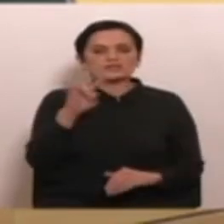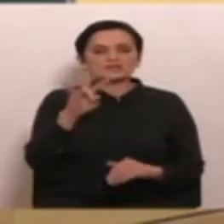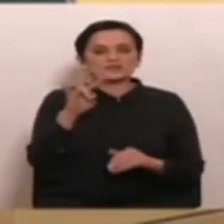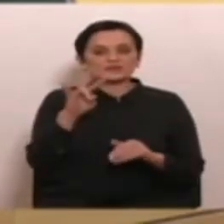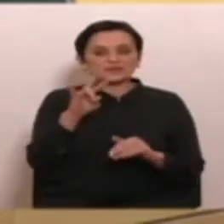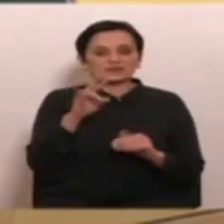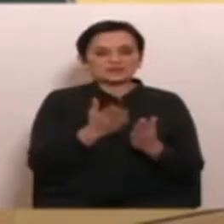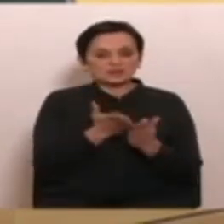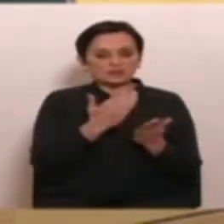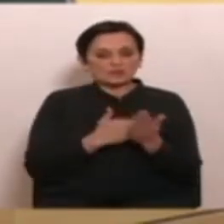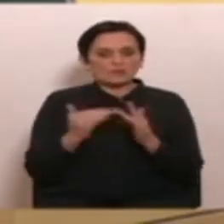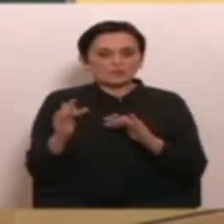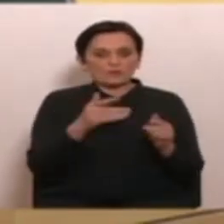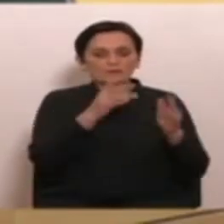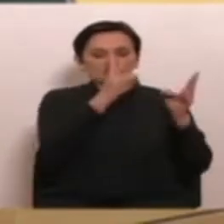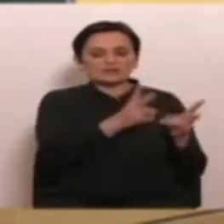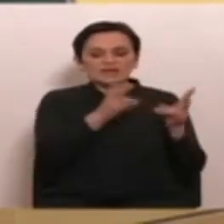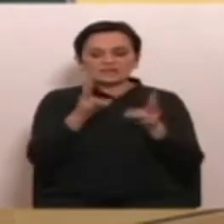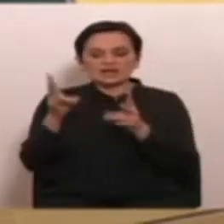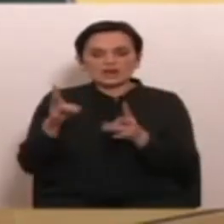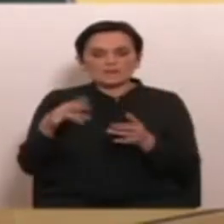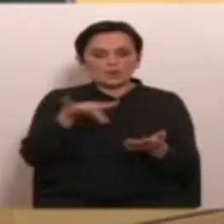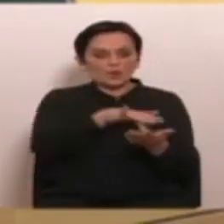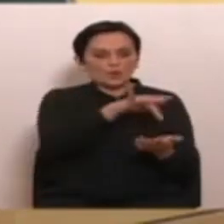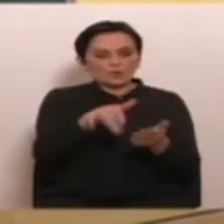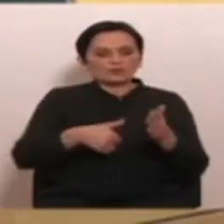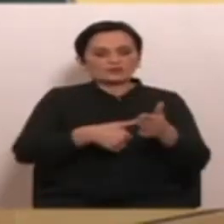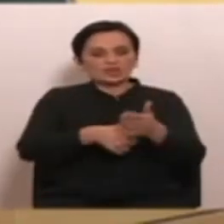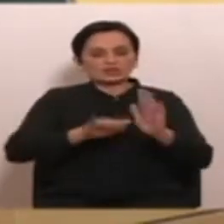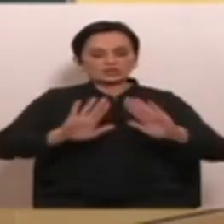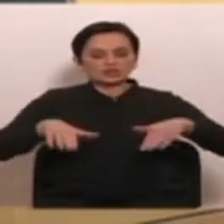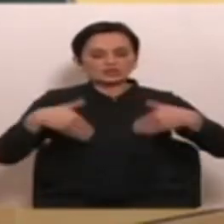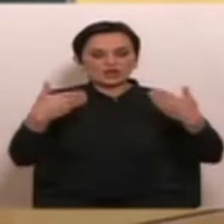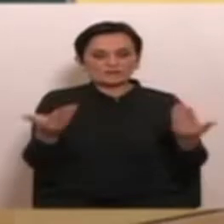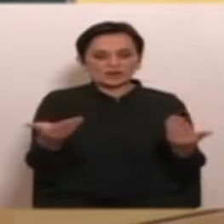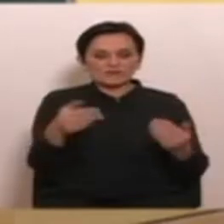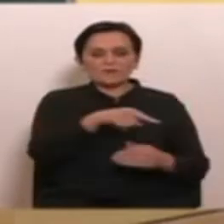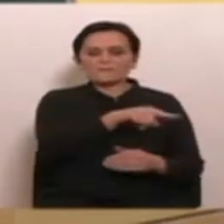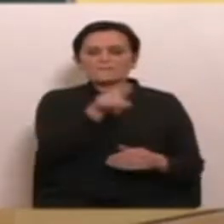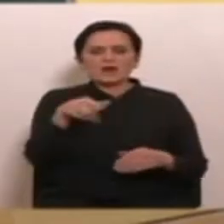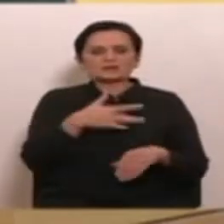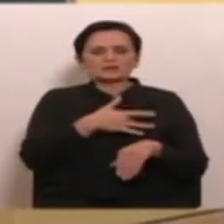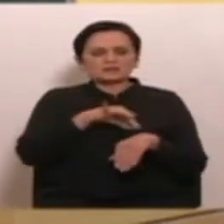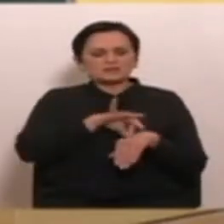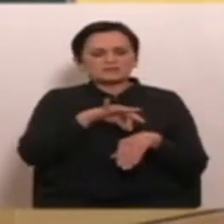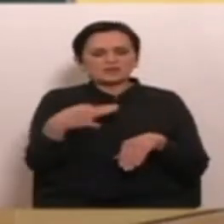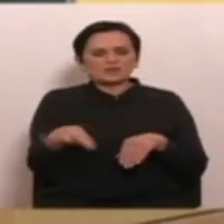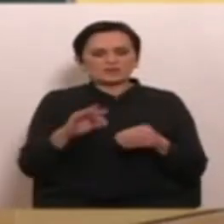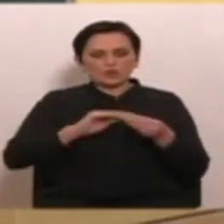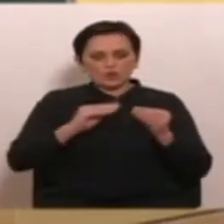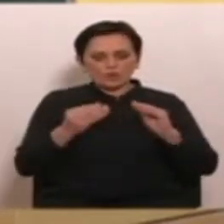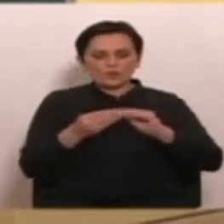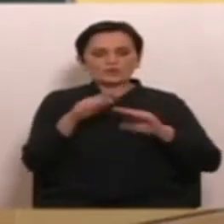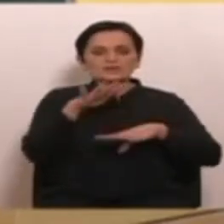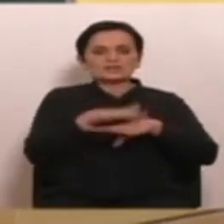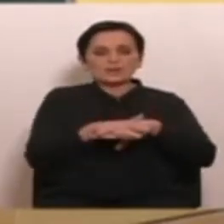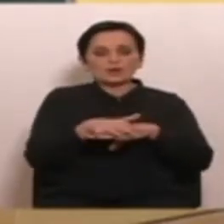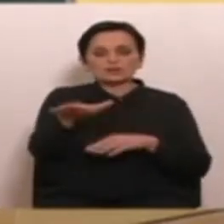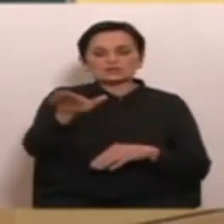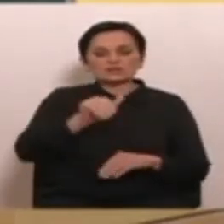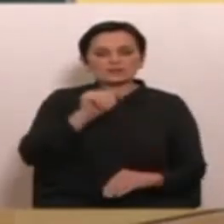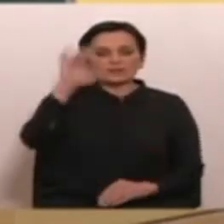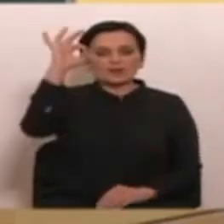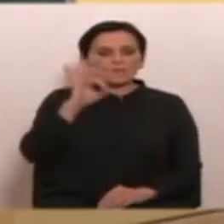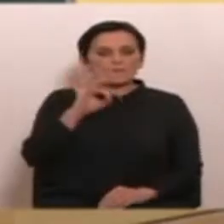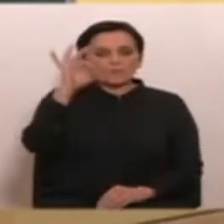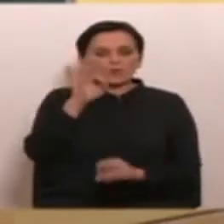დაზარალებული მოსახლეობის დასახმარებლად და შევთავაზეთ მათთვის ყველაზე მტკივნეული პრობლემის საბანკო სესხების პროცენტის